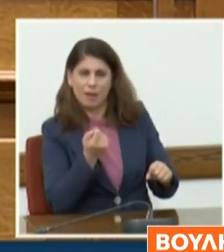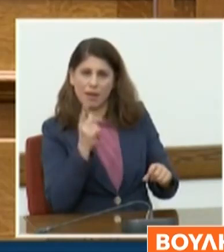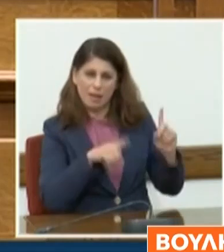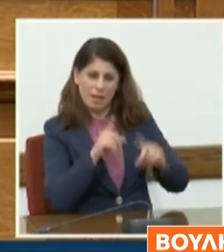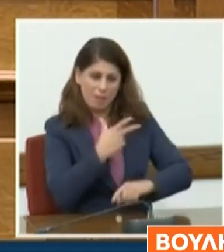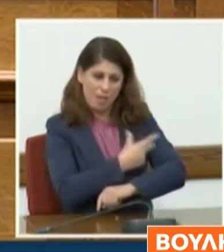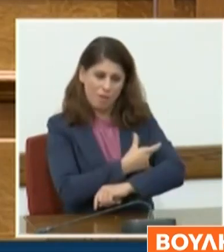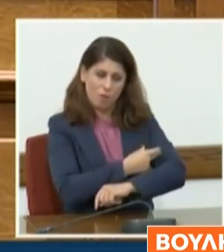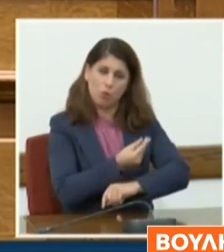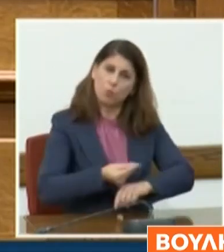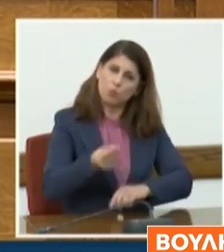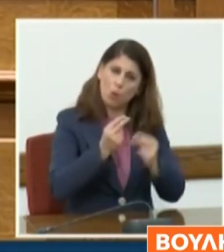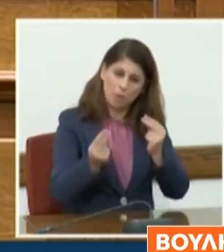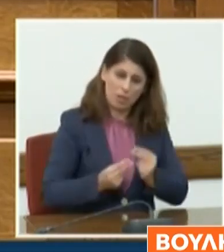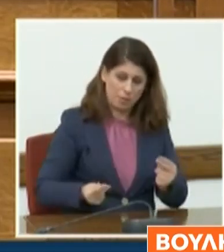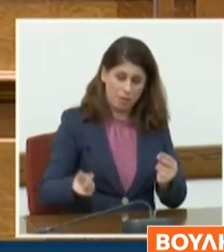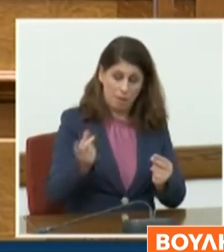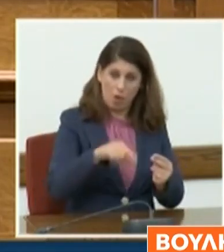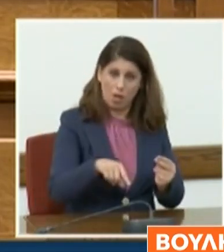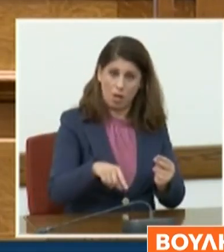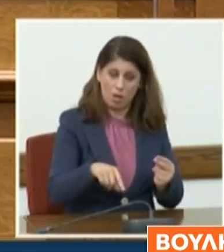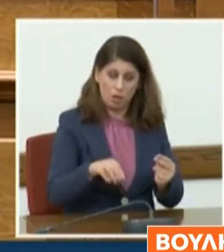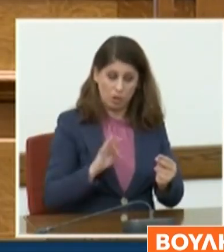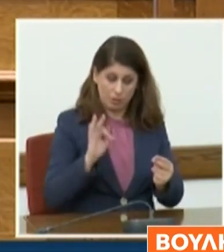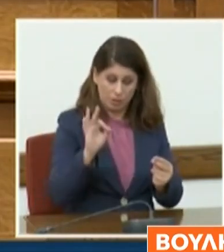πιο αποτελεσματικά από άλλα και οδηγώντας